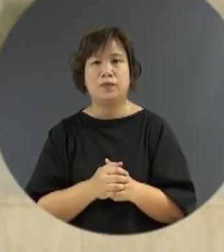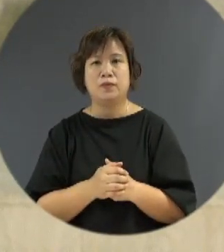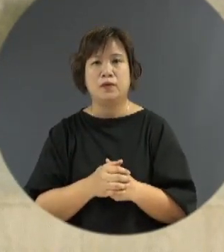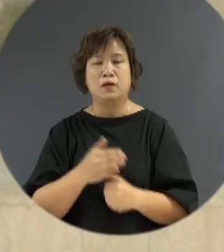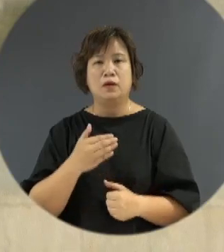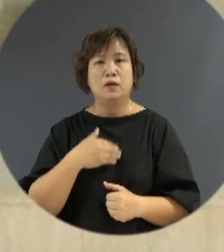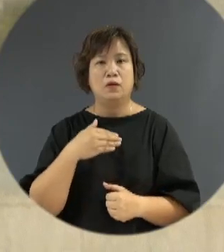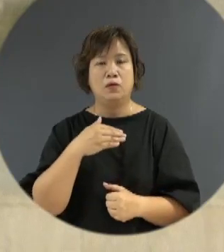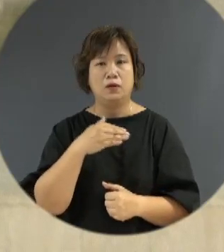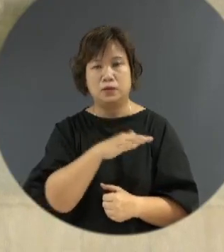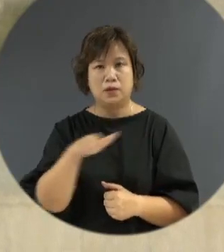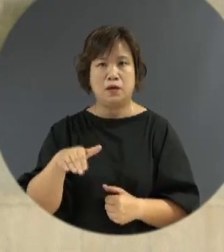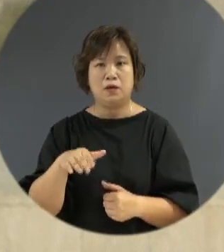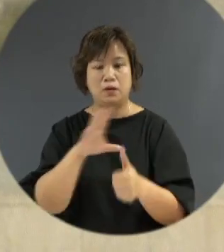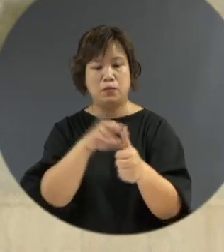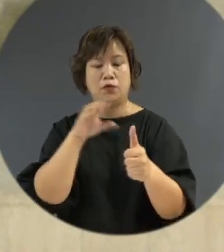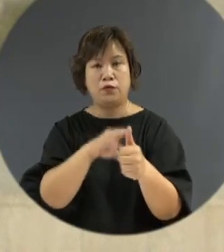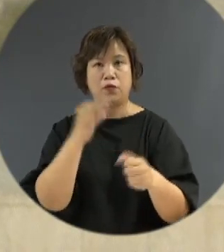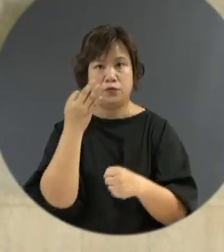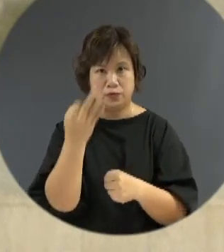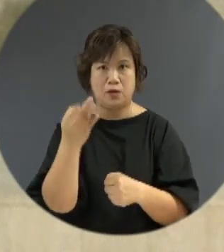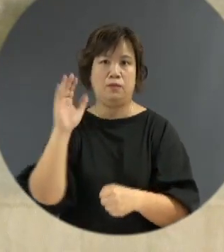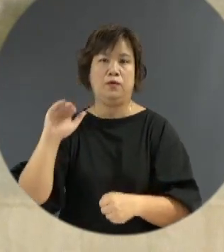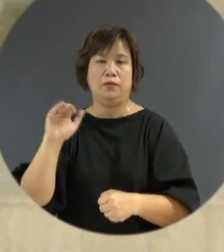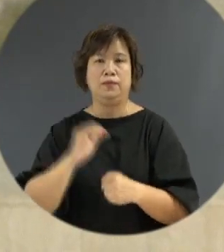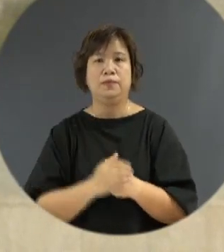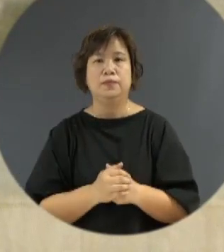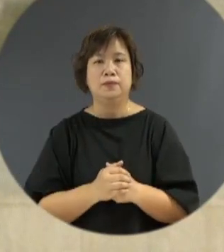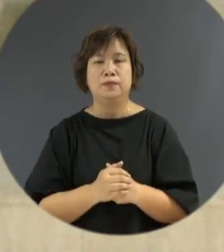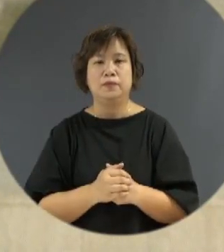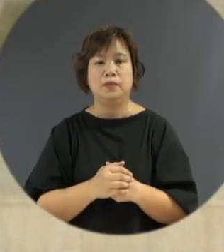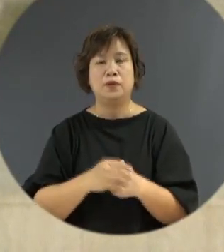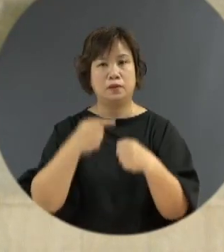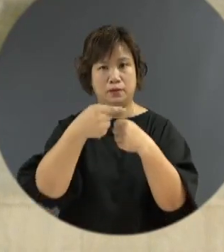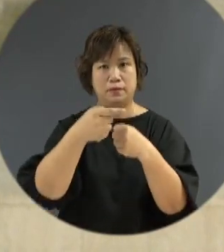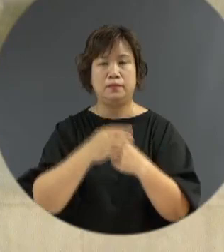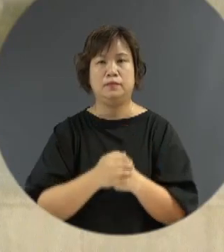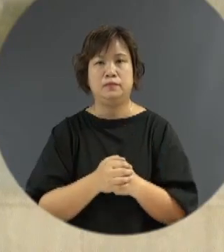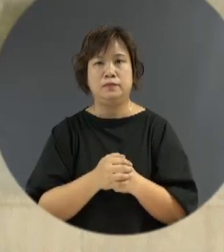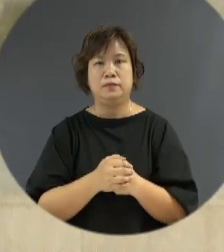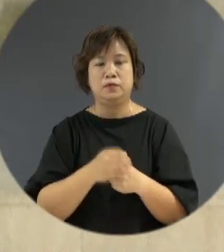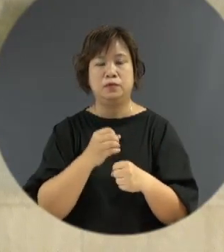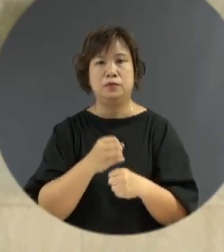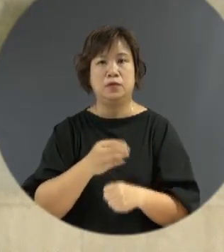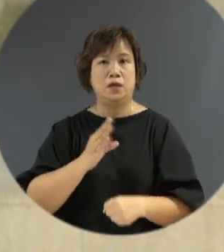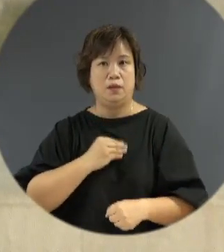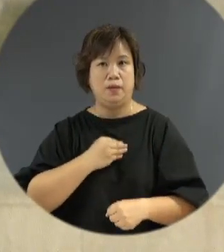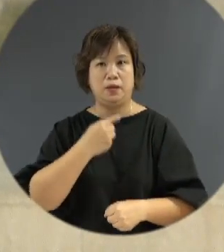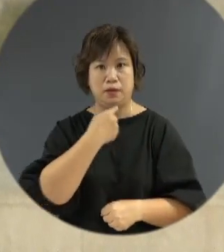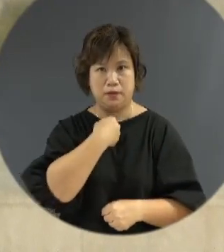我们有三点可以借镜的地方，即是：一，做人要谦